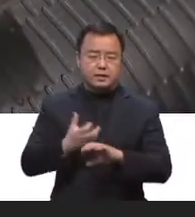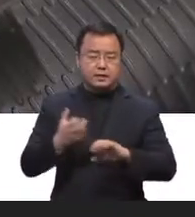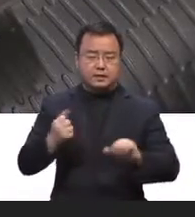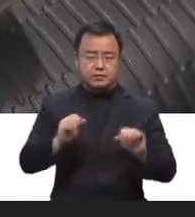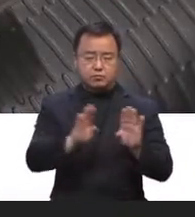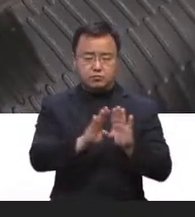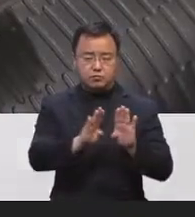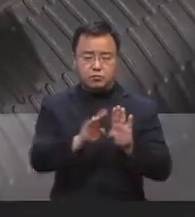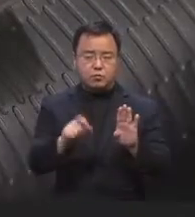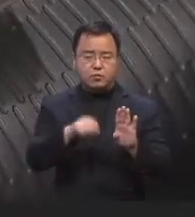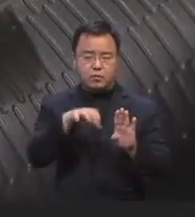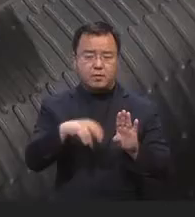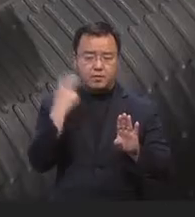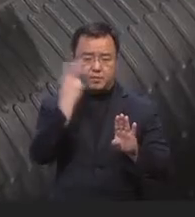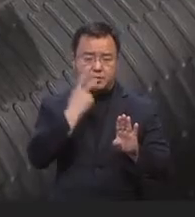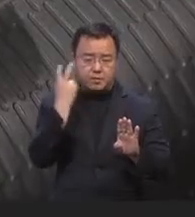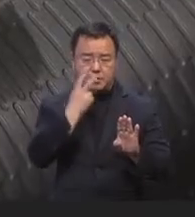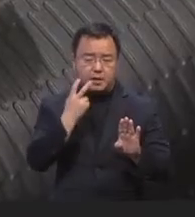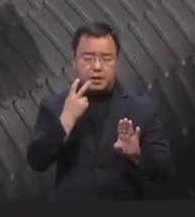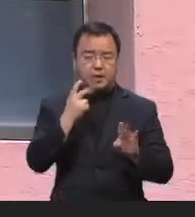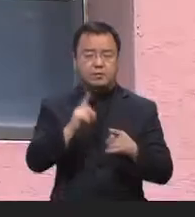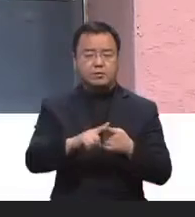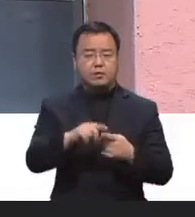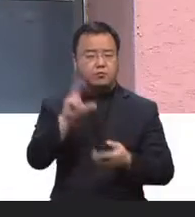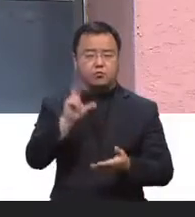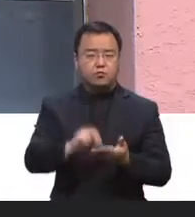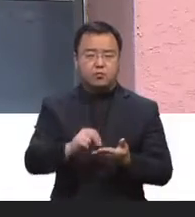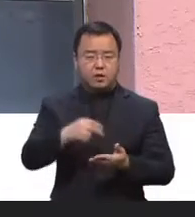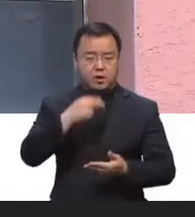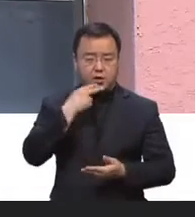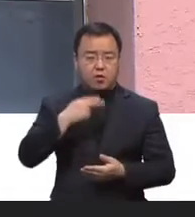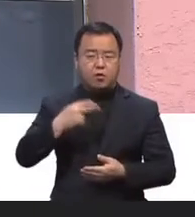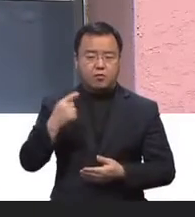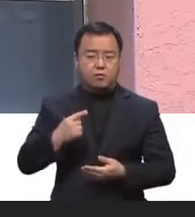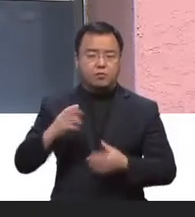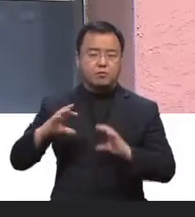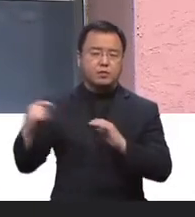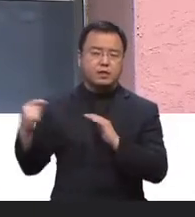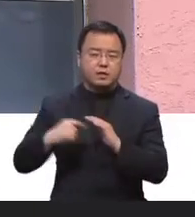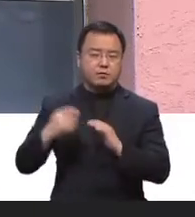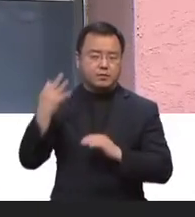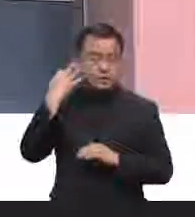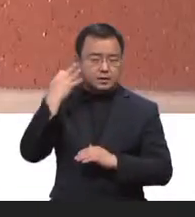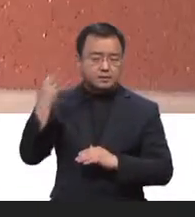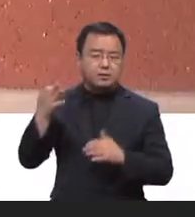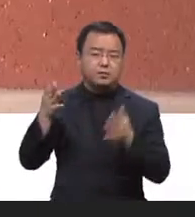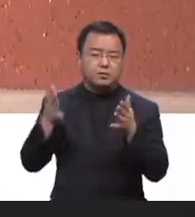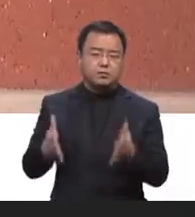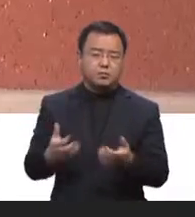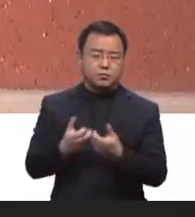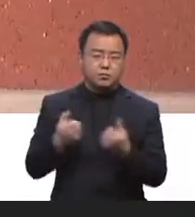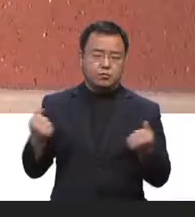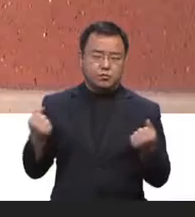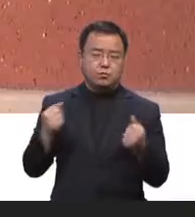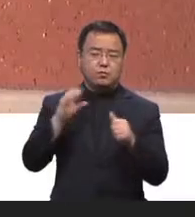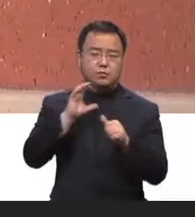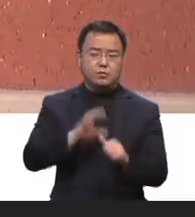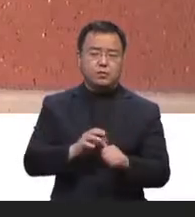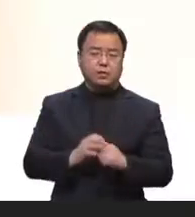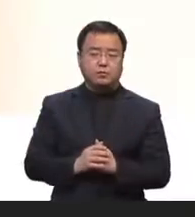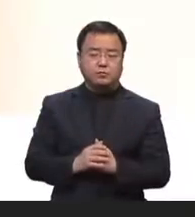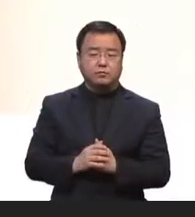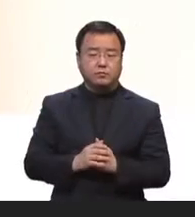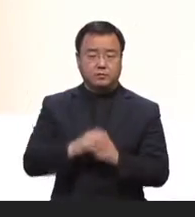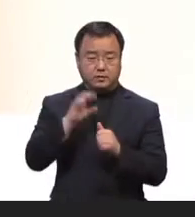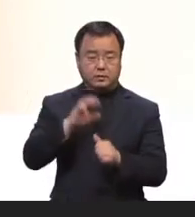증상 여부를 확인합니다 여기서 별 문제가 없어도 입국한 뒤 24 이 링 덩 니 기간을 갖습니다 경리